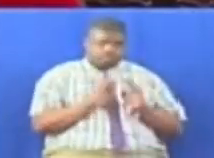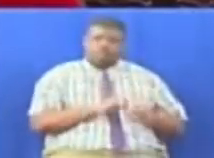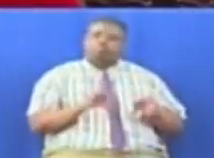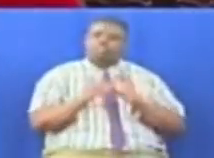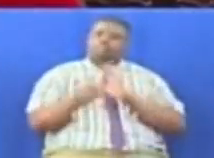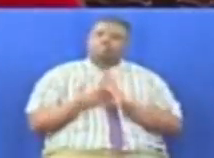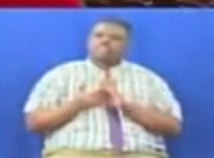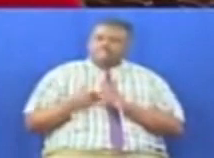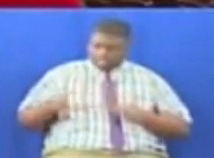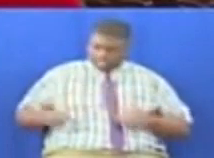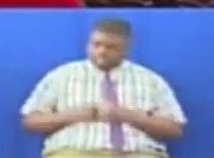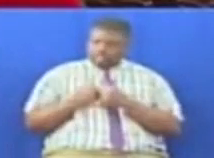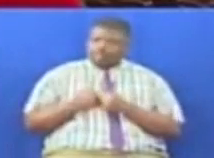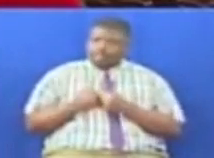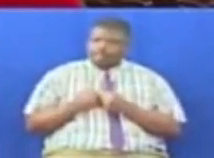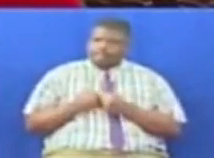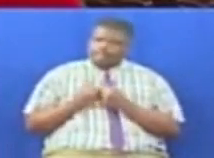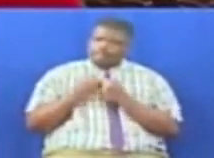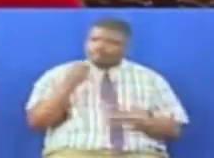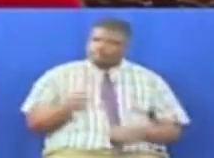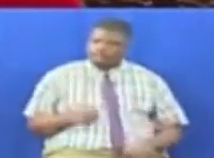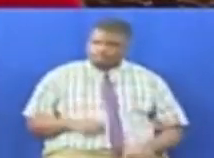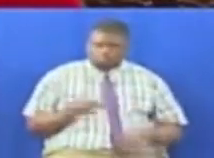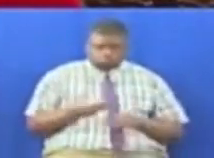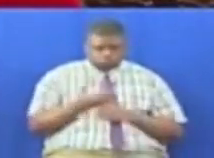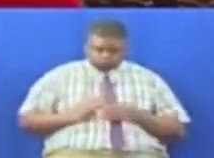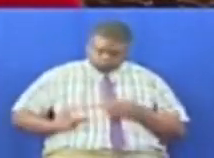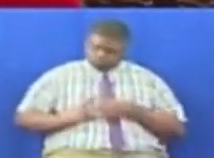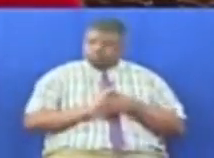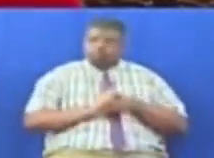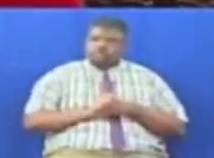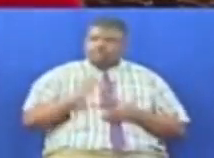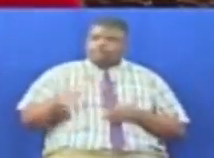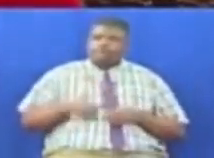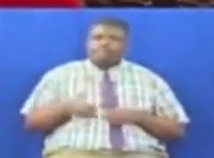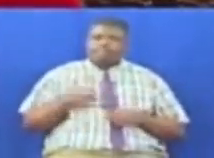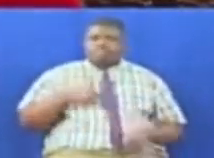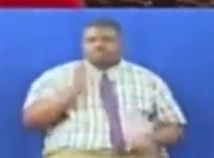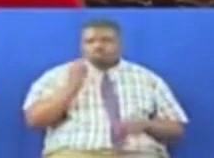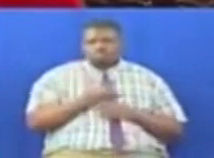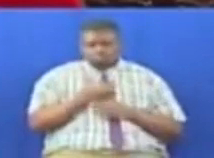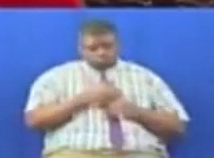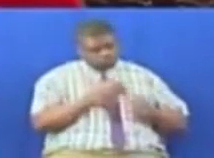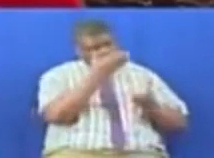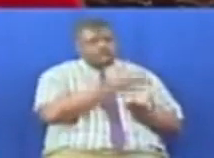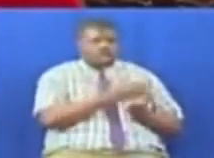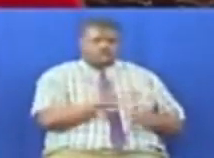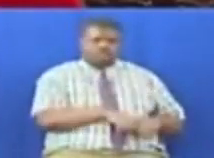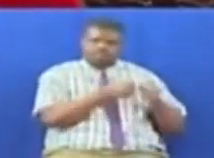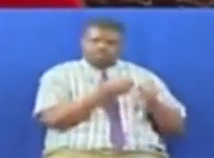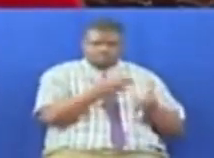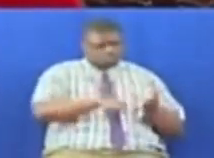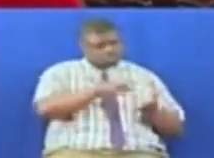na masharti mengineyo. Mheshimiwa Spika, uzoefu wa kuunganisha maafisa wa umma wanaohusika na uvunjifu wa haki ililenga